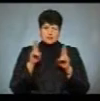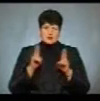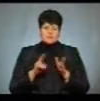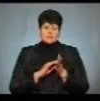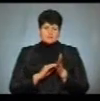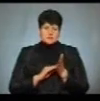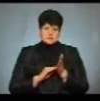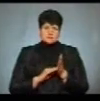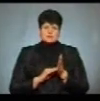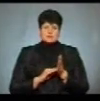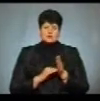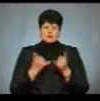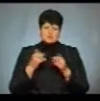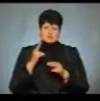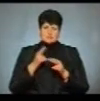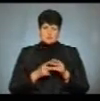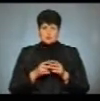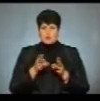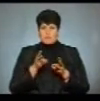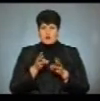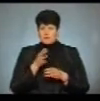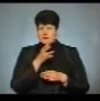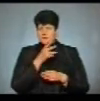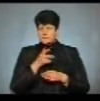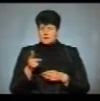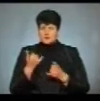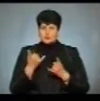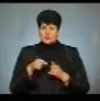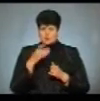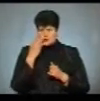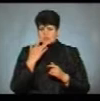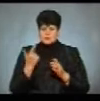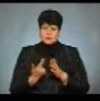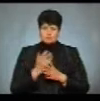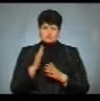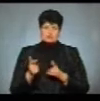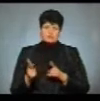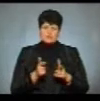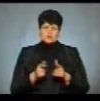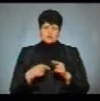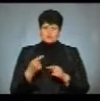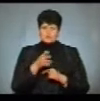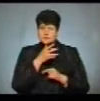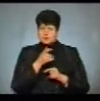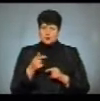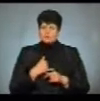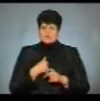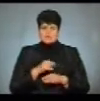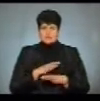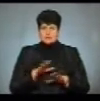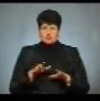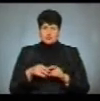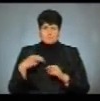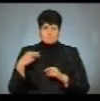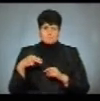прописаних правилах, ми сьогодні закінчили опалювальний сезон. Цього літа ми знову будемо готуватися до наступного сезону. У нас не було